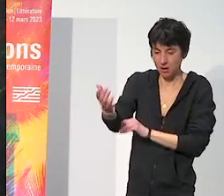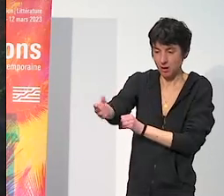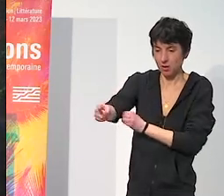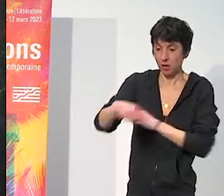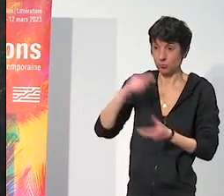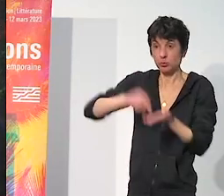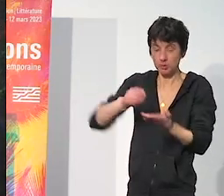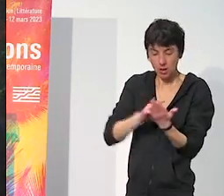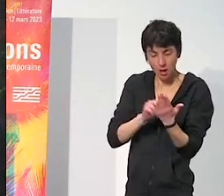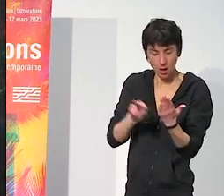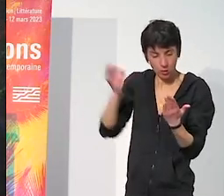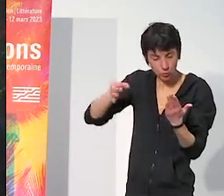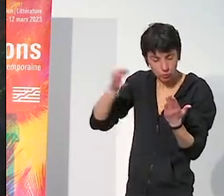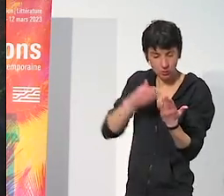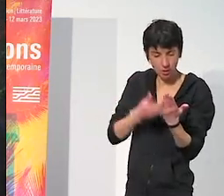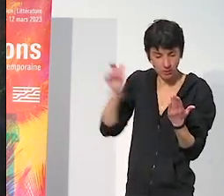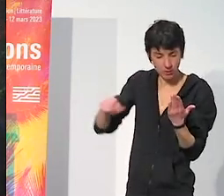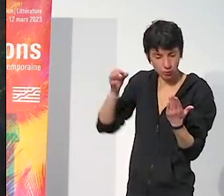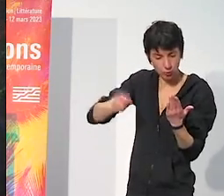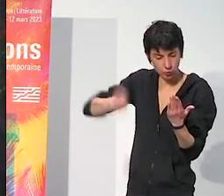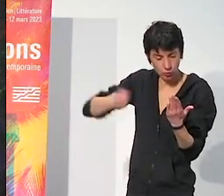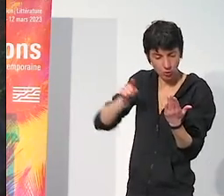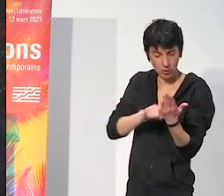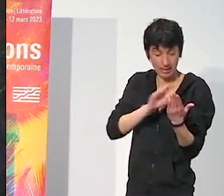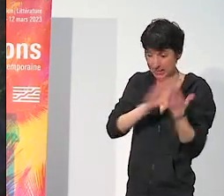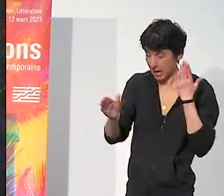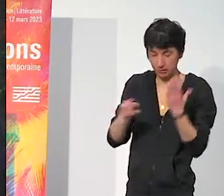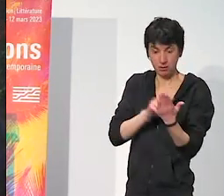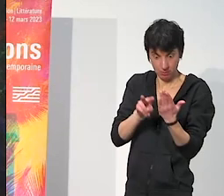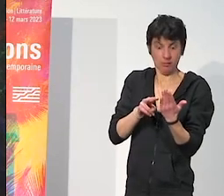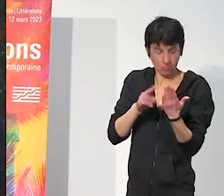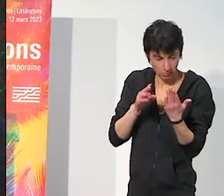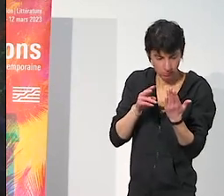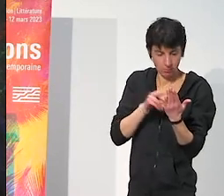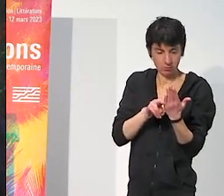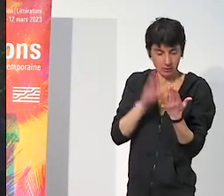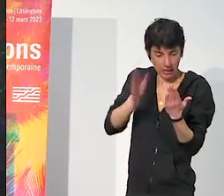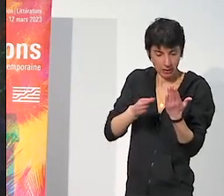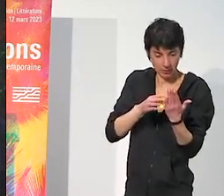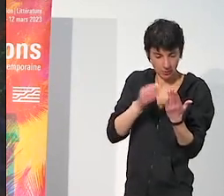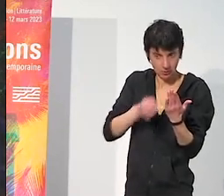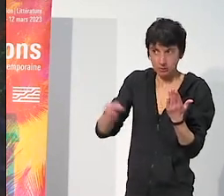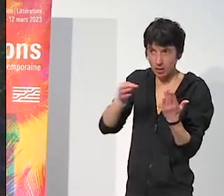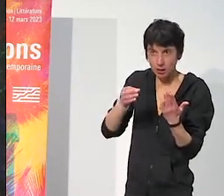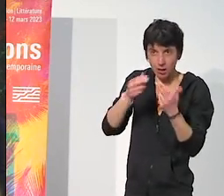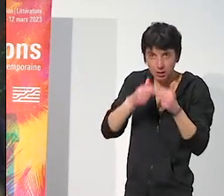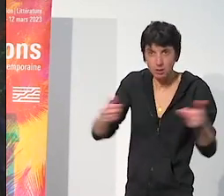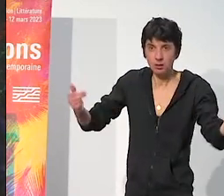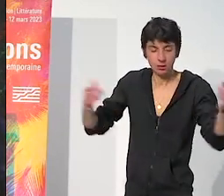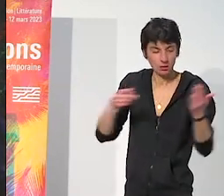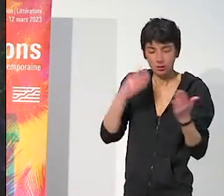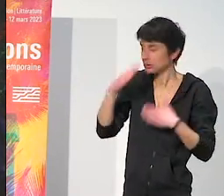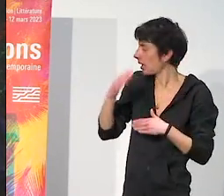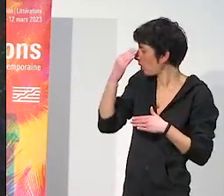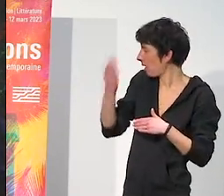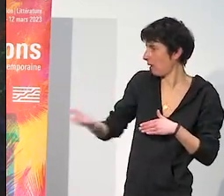tout de suite avec les juges. On est directement dans la scène inaugurale, enfin, je veux dire celle que tout le monde connaît.